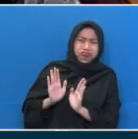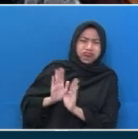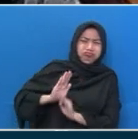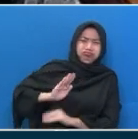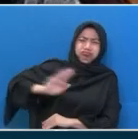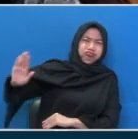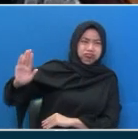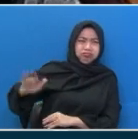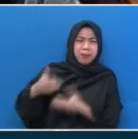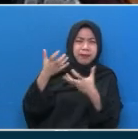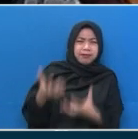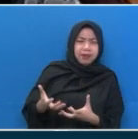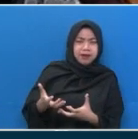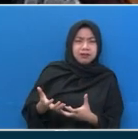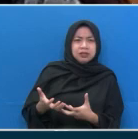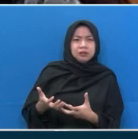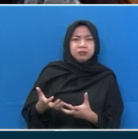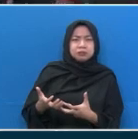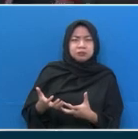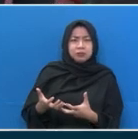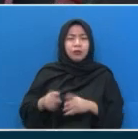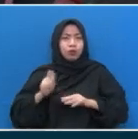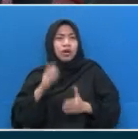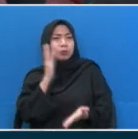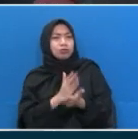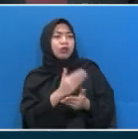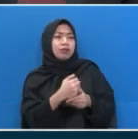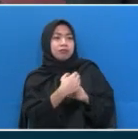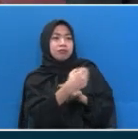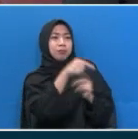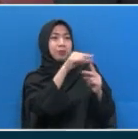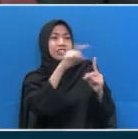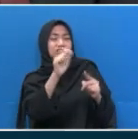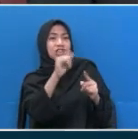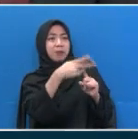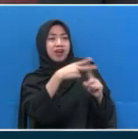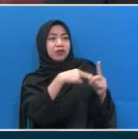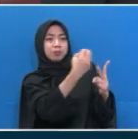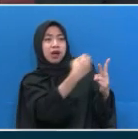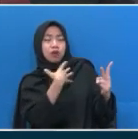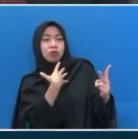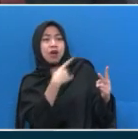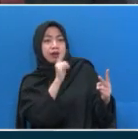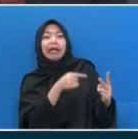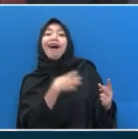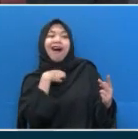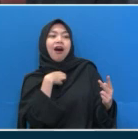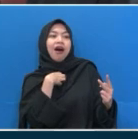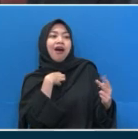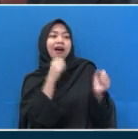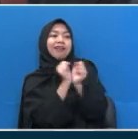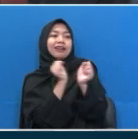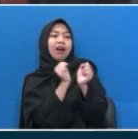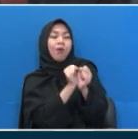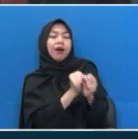ini seberapa besar pengaruhnya nanti ya keberatan yang disampaikan itu merupakan hak mereka seperti tadi Saya sudah